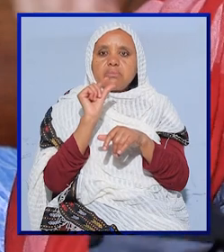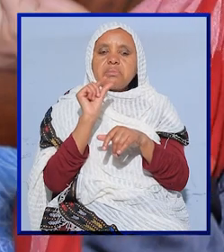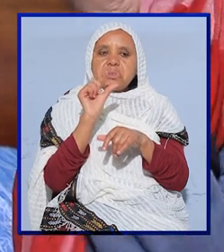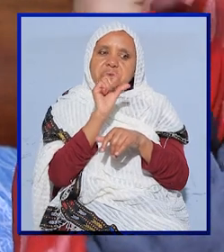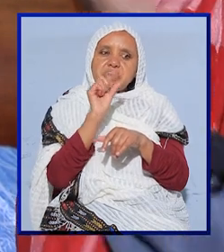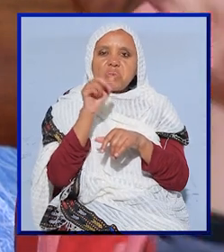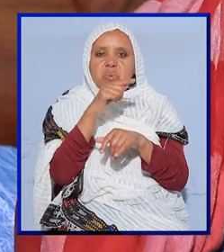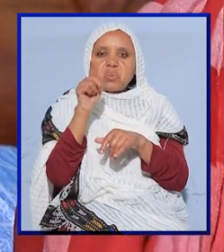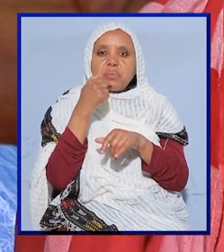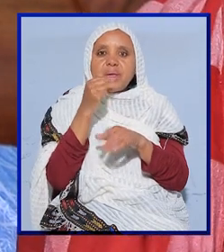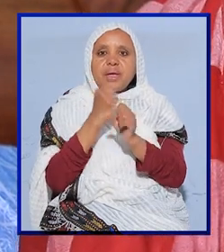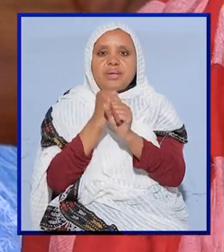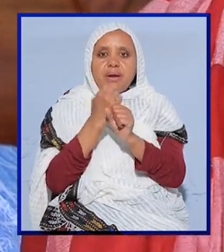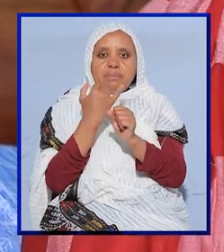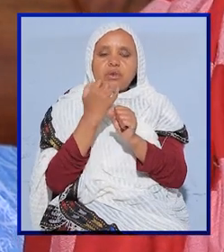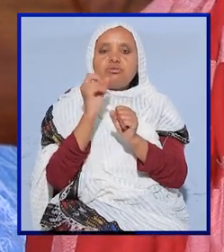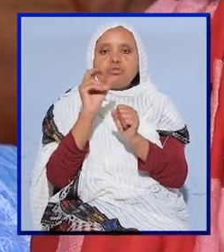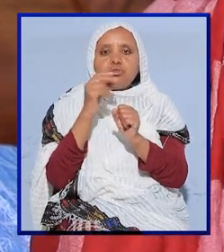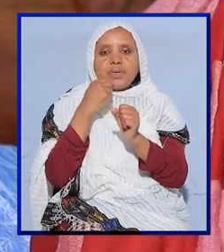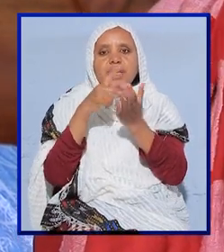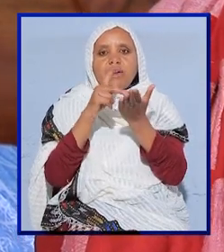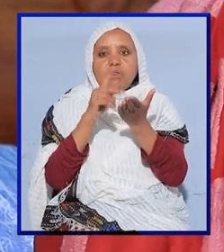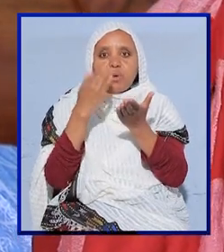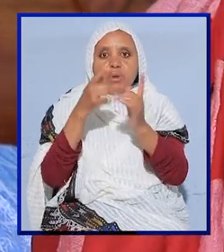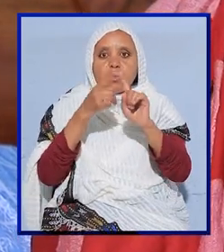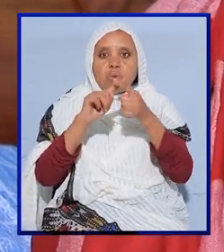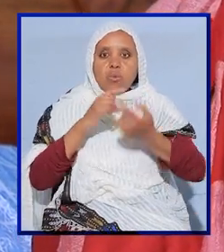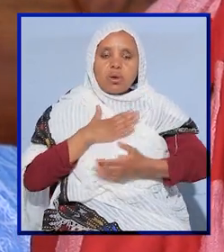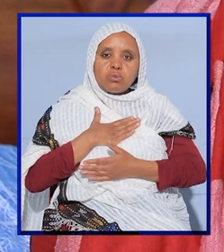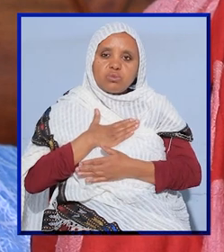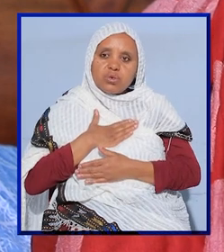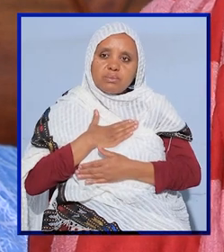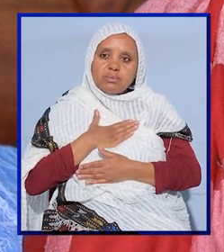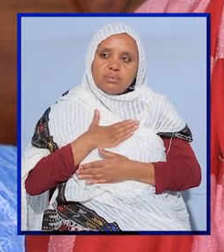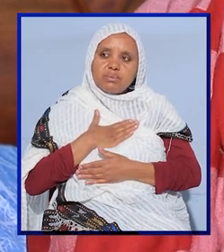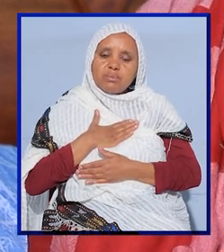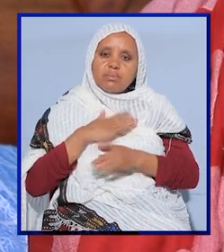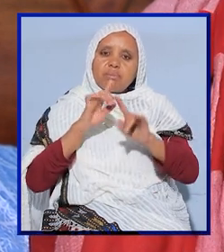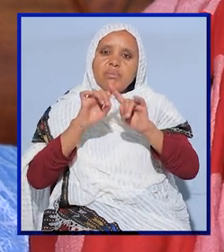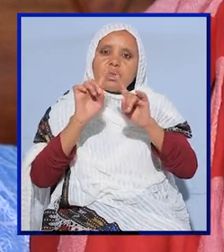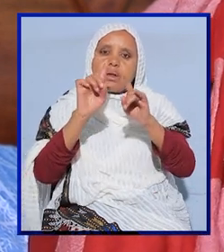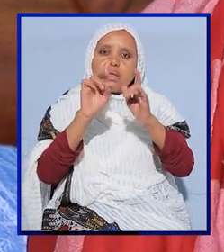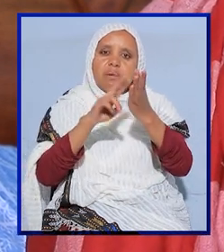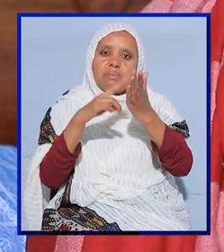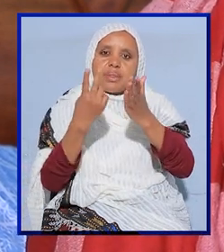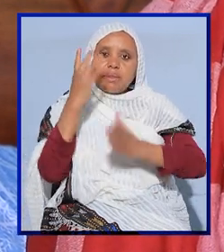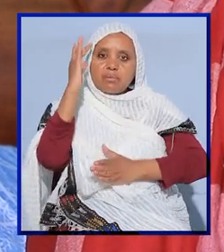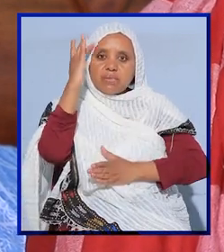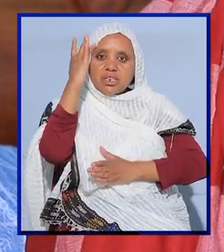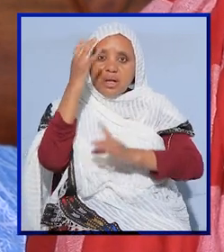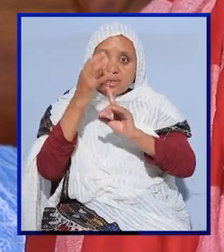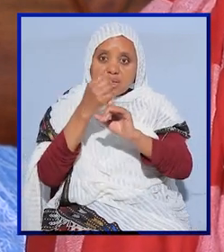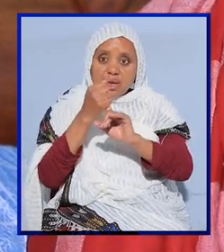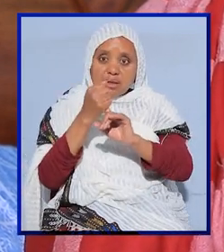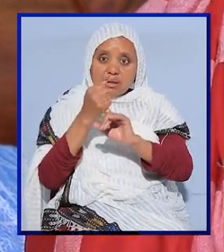ላይ በሆንም ትንሽ ዞር ዞር ብዬ ስራ እሻልኩኝና እየከፈልኩ ነበር። ጓደኞች እንዳትሰቂ በተለይ